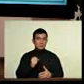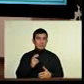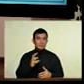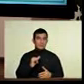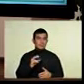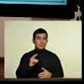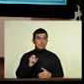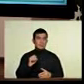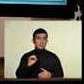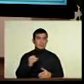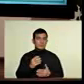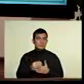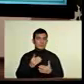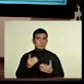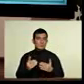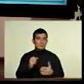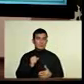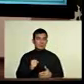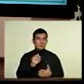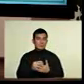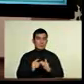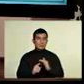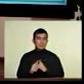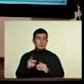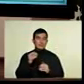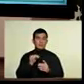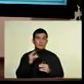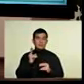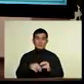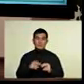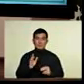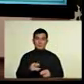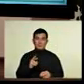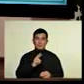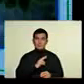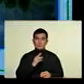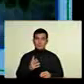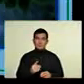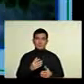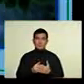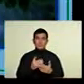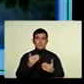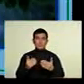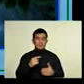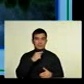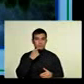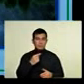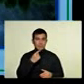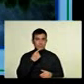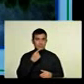Амударья. Посмотрите, начинается с буквы А и заканчивается буквой Я. Точно так же, как и русский